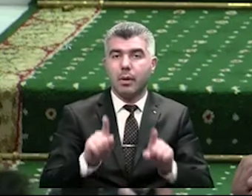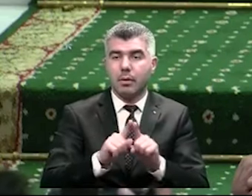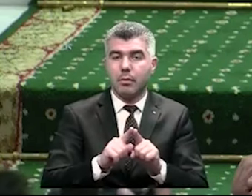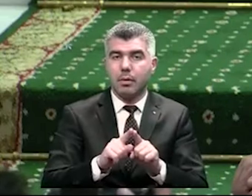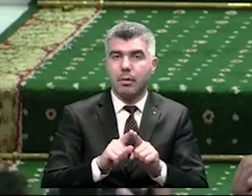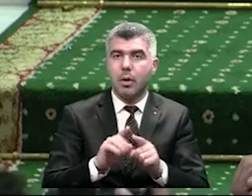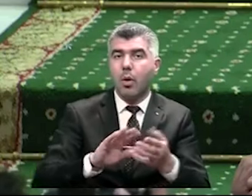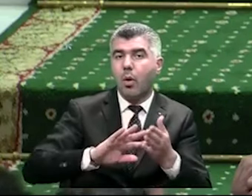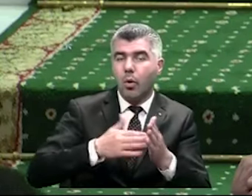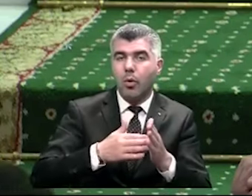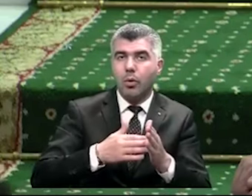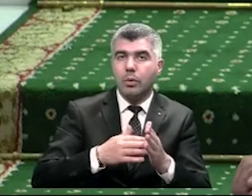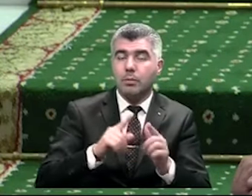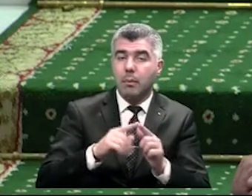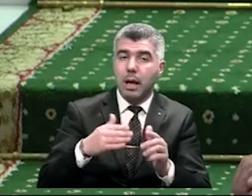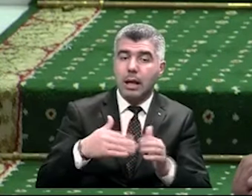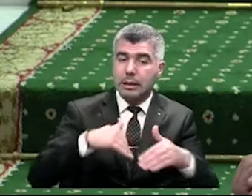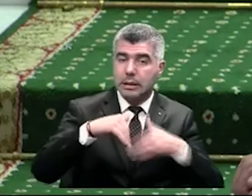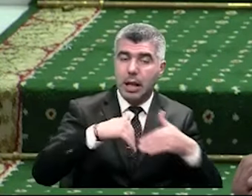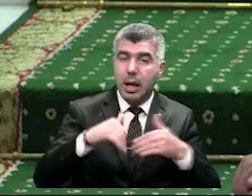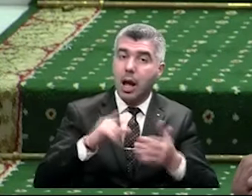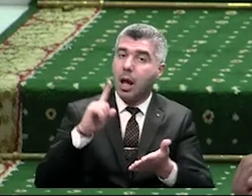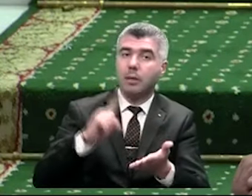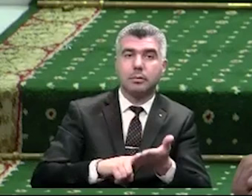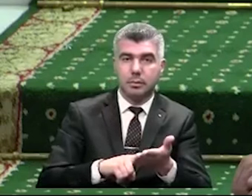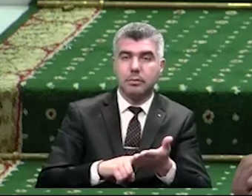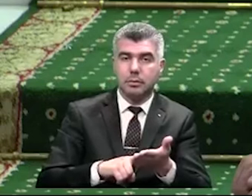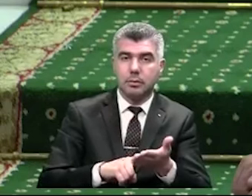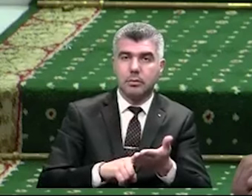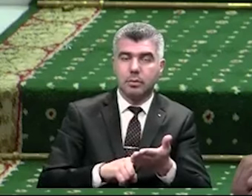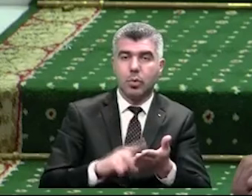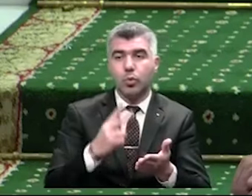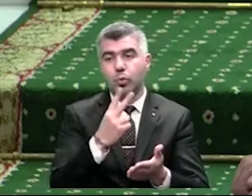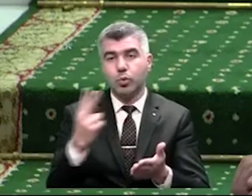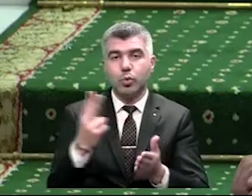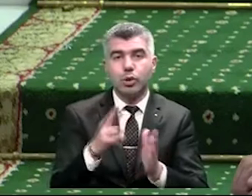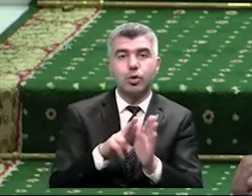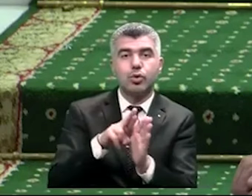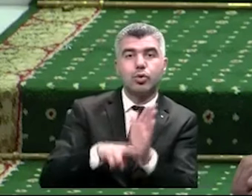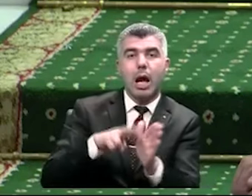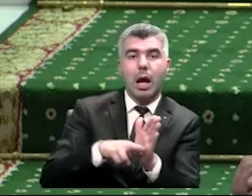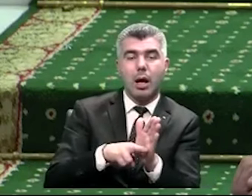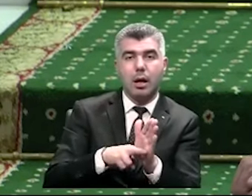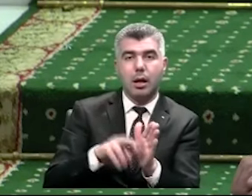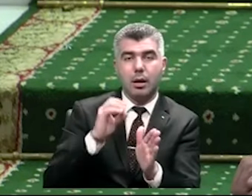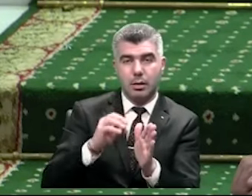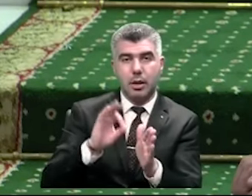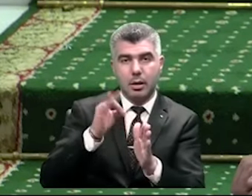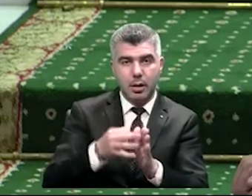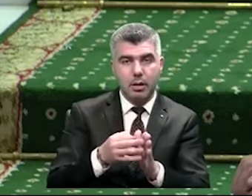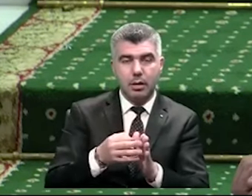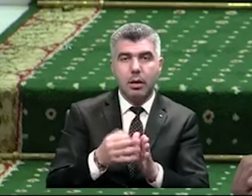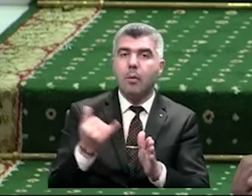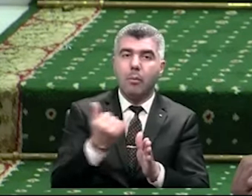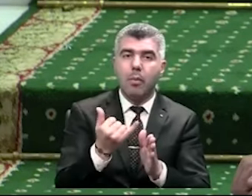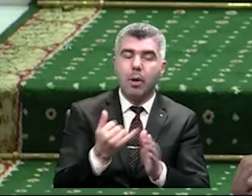تشكل في الواقع طريق اساسيه لانها تتربط ما بين جهتين وتلعب واحد الدور اساسي بالنسبه ل